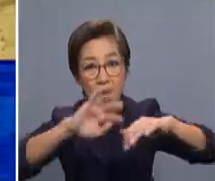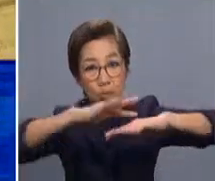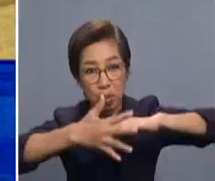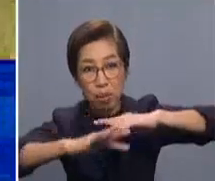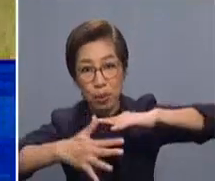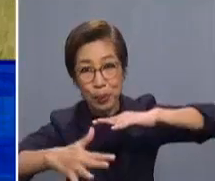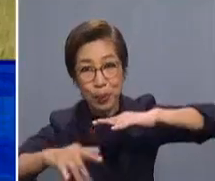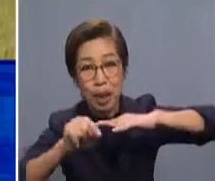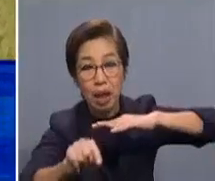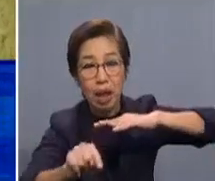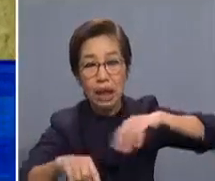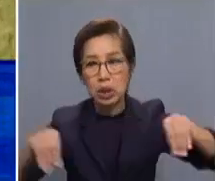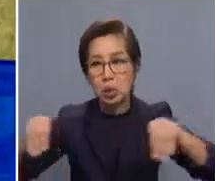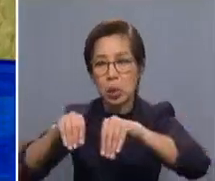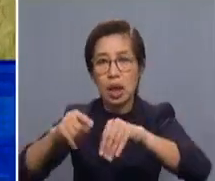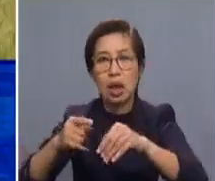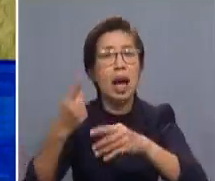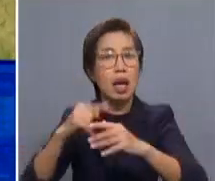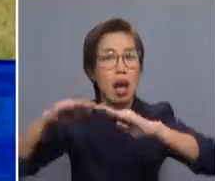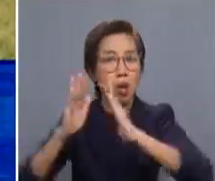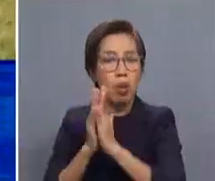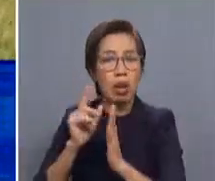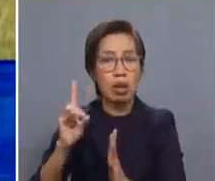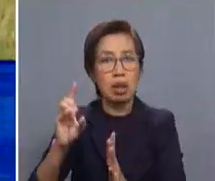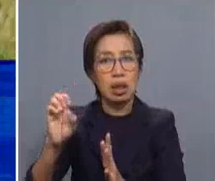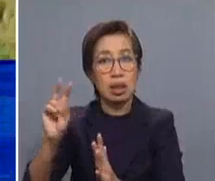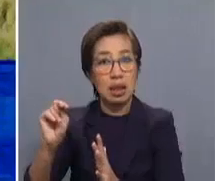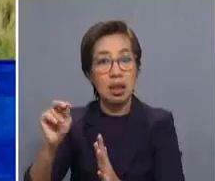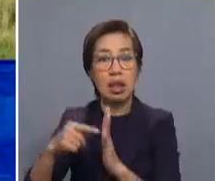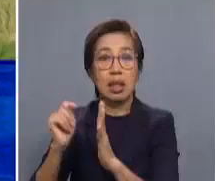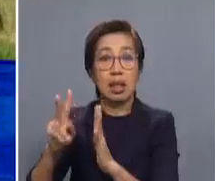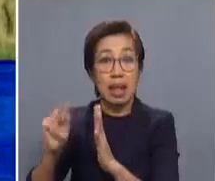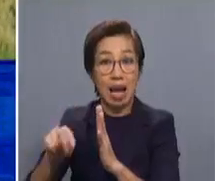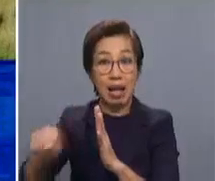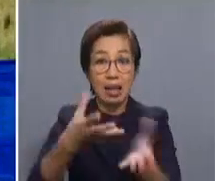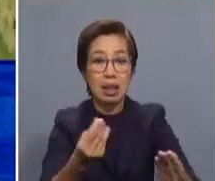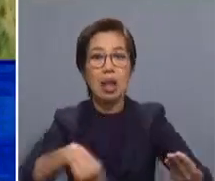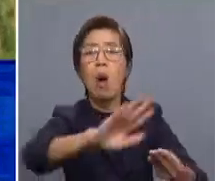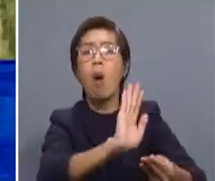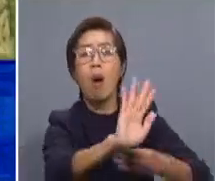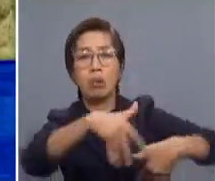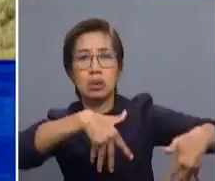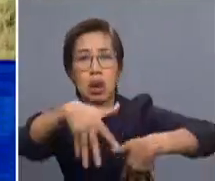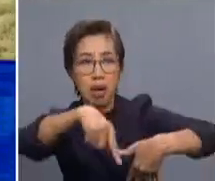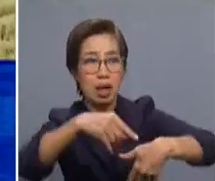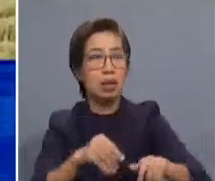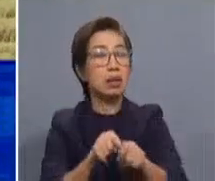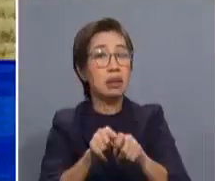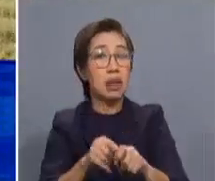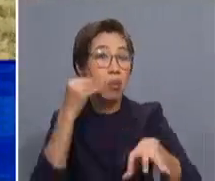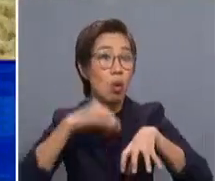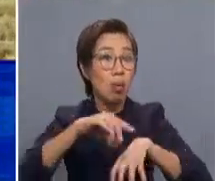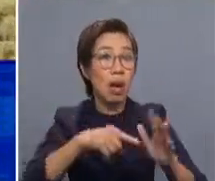จุดนี้ค่ะติดกับพระธาตุดินแทนเนื้อที่ทั้งหมดกว่า 60ไร่เป็นของชาวบ้านทั้งหมดนะคะทางชาวบ้านแสงภานะคะเขากำลัง